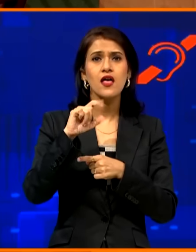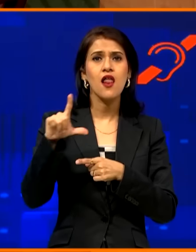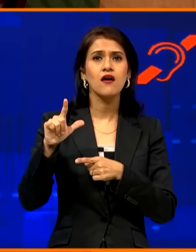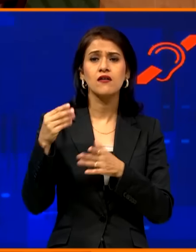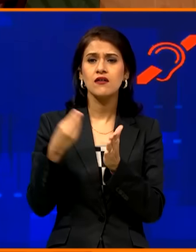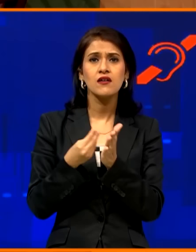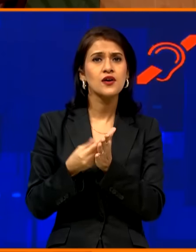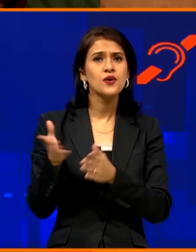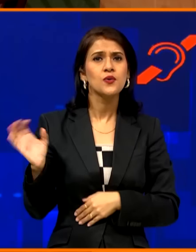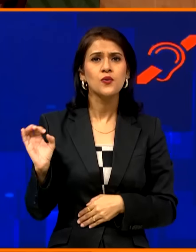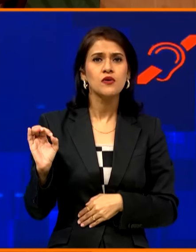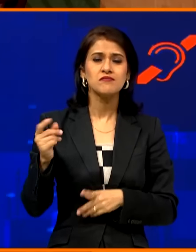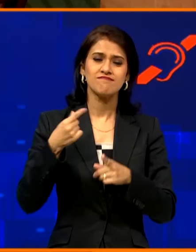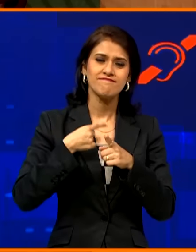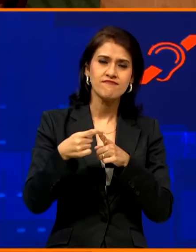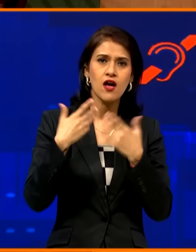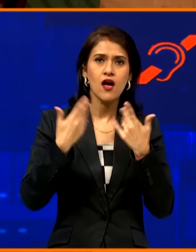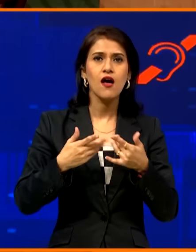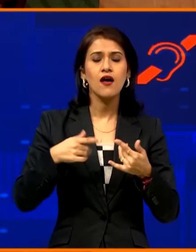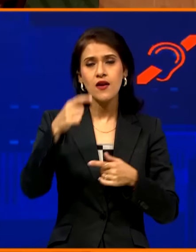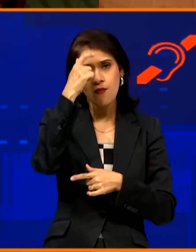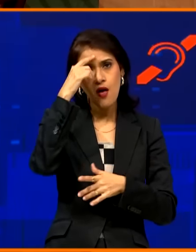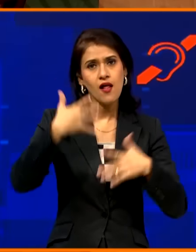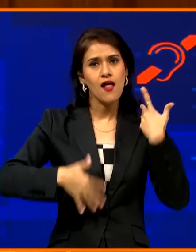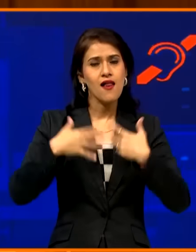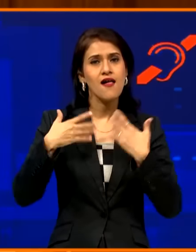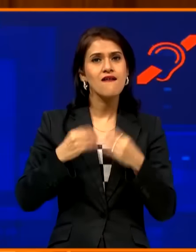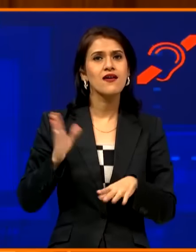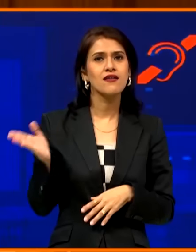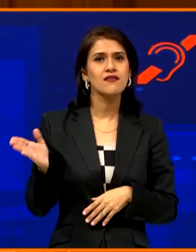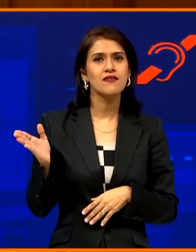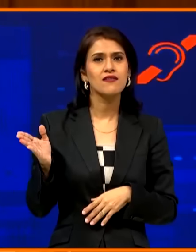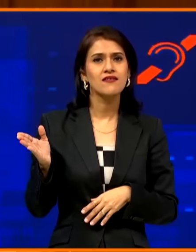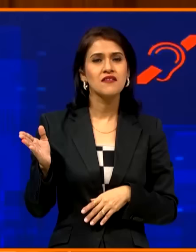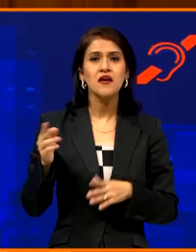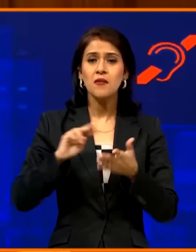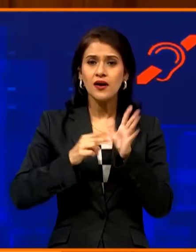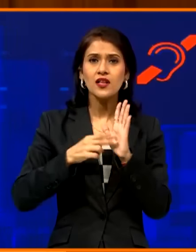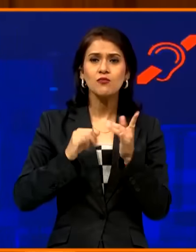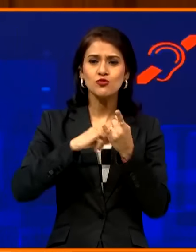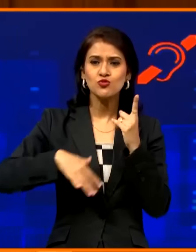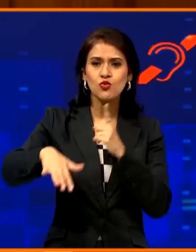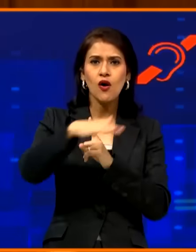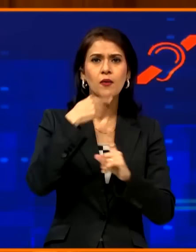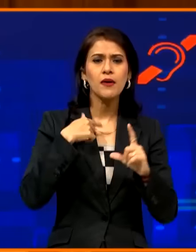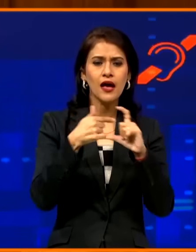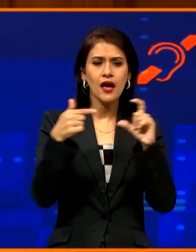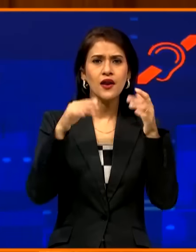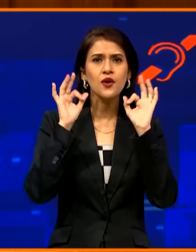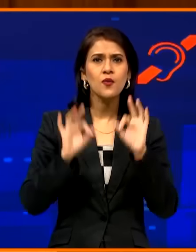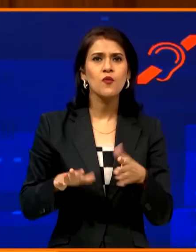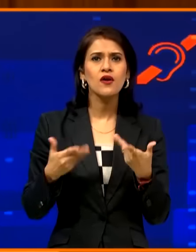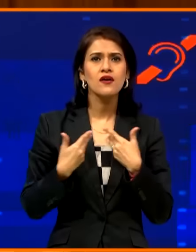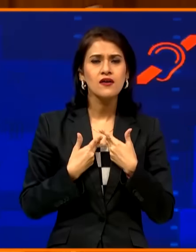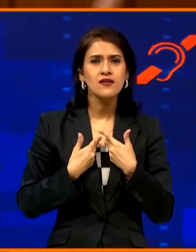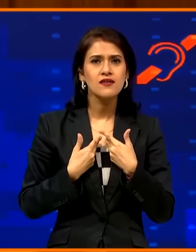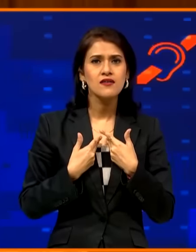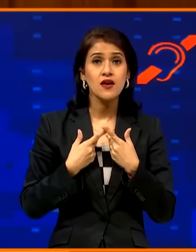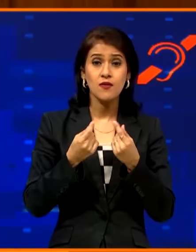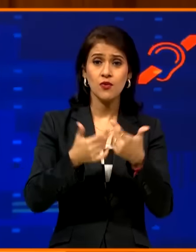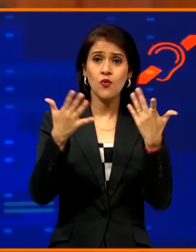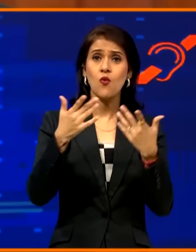सतनास कराना पड़ता है तो यह तो यह तो बड़ी दुश्मनी है समाज के साथ समाज को समाज के लोगों को आप जैसे लोगों को